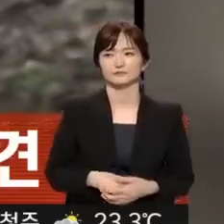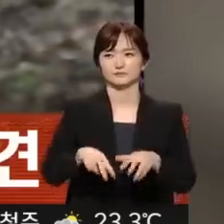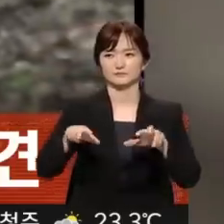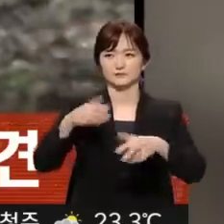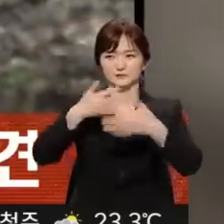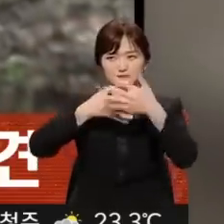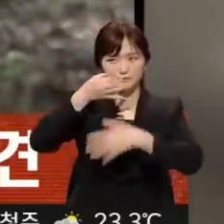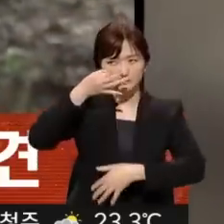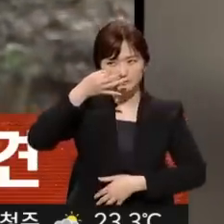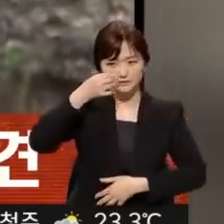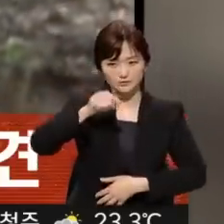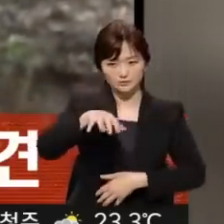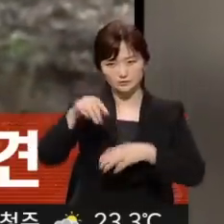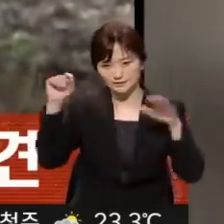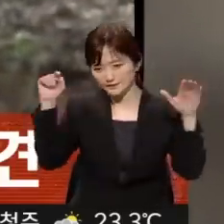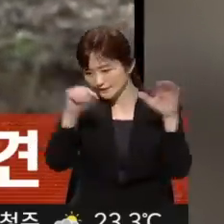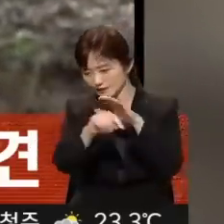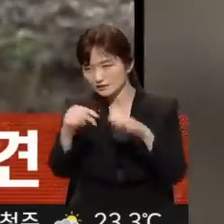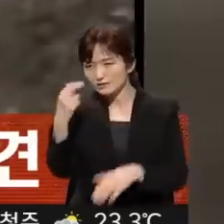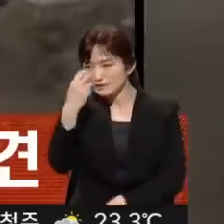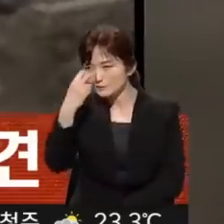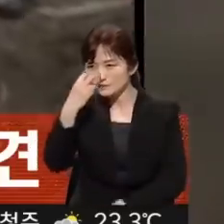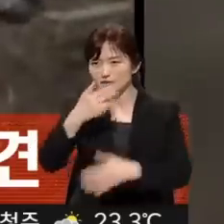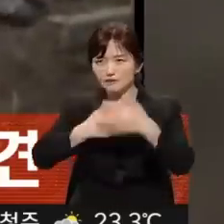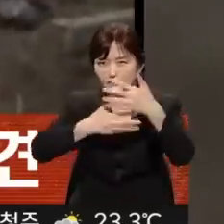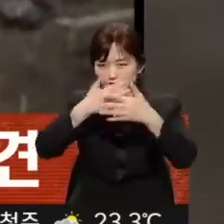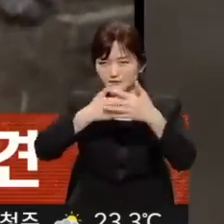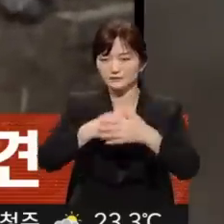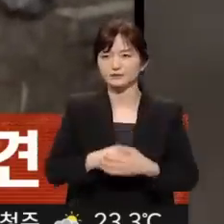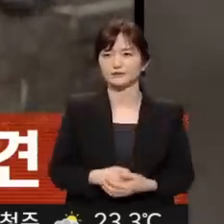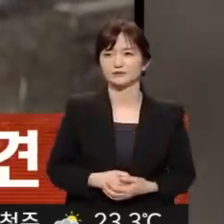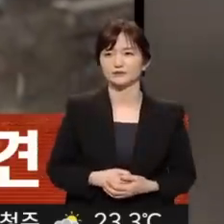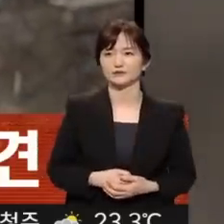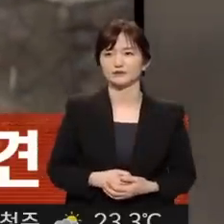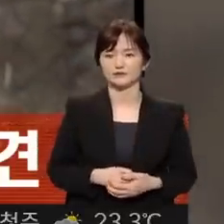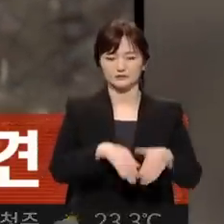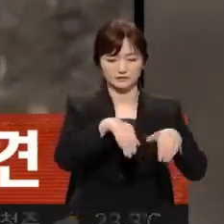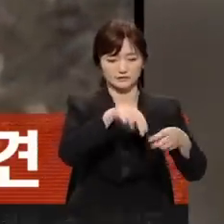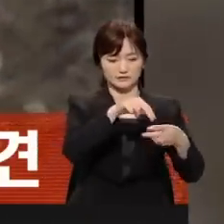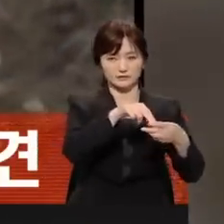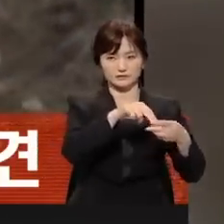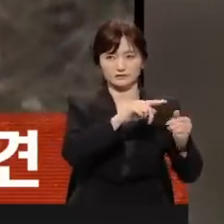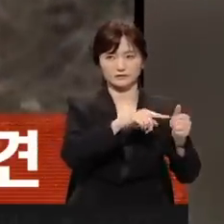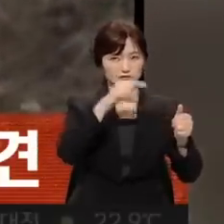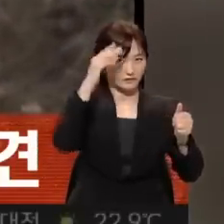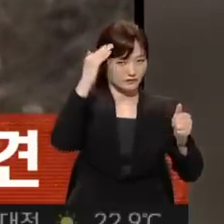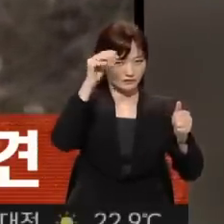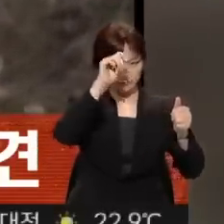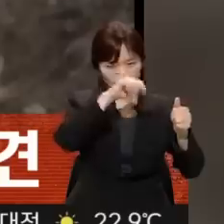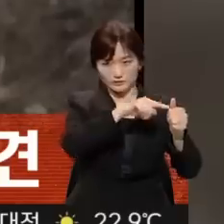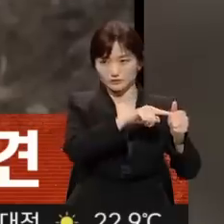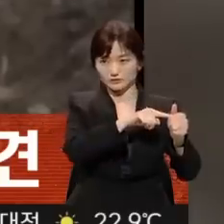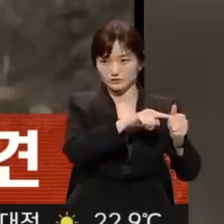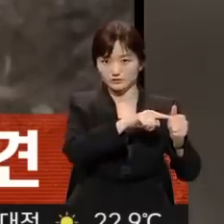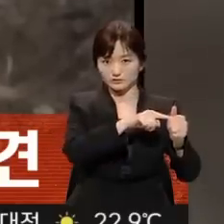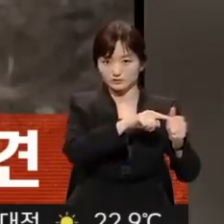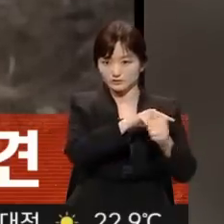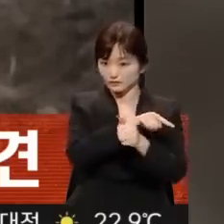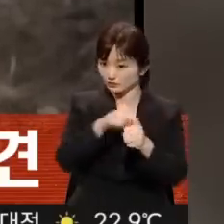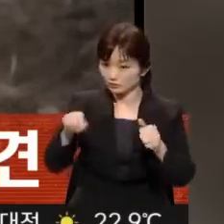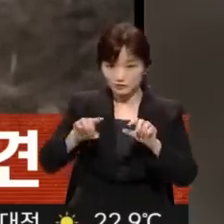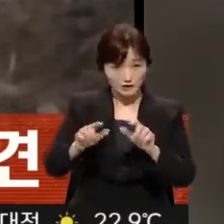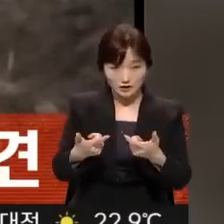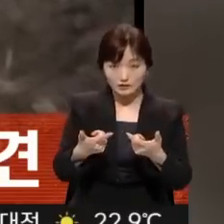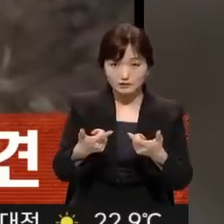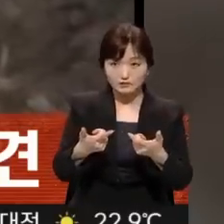장면이 현장 검증 당시 영상인데요. 이 심부름센터 검은 모자 원 씨는 죽이지 않았다고